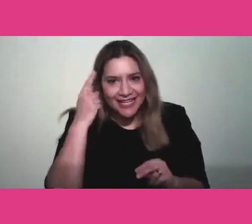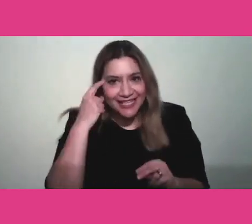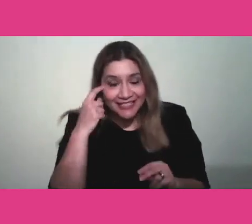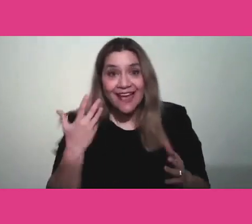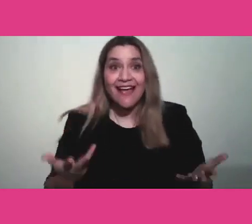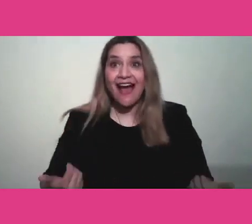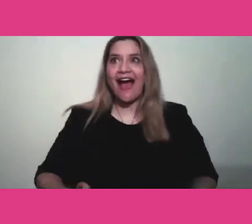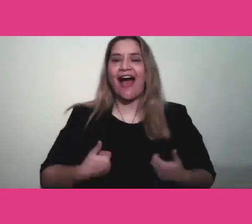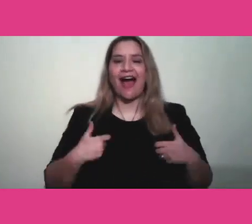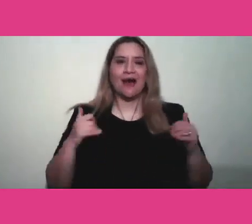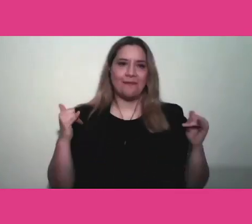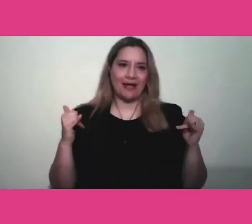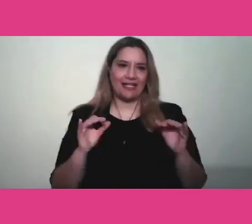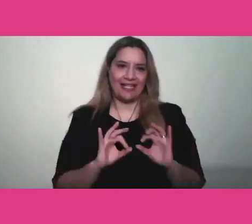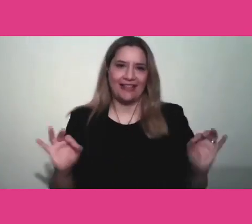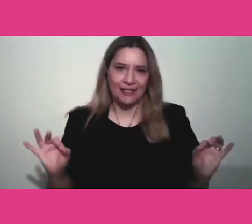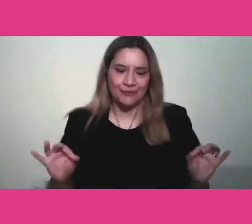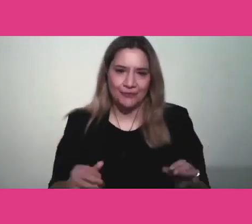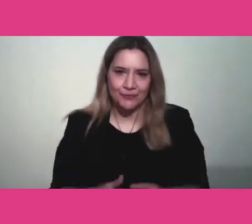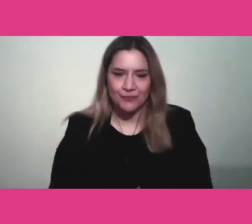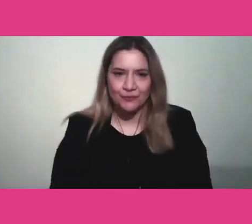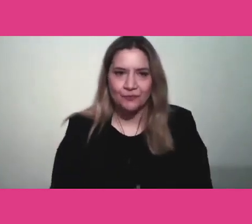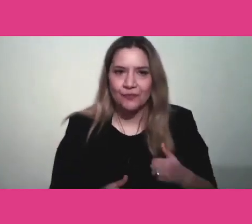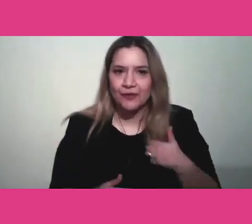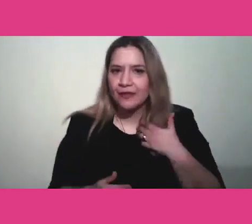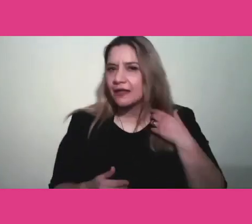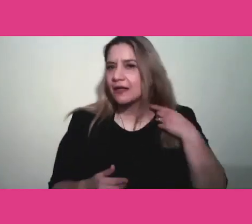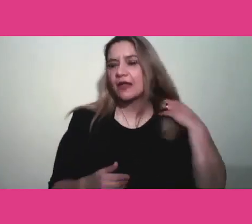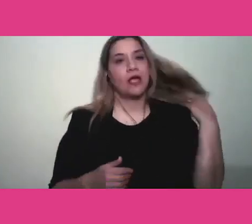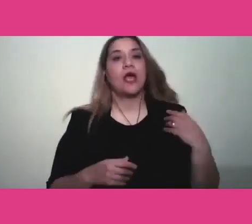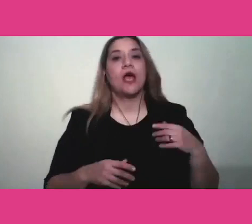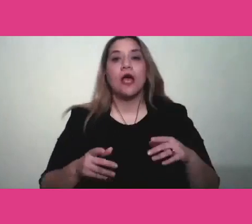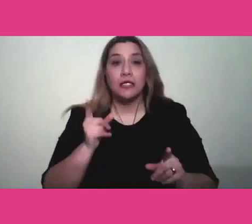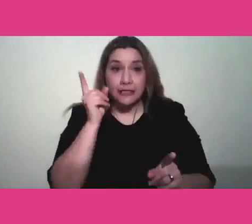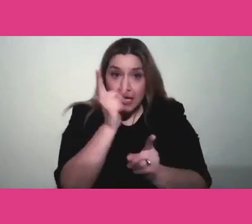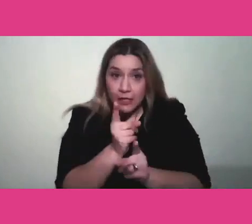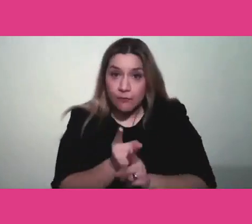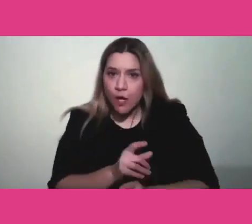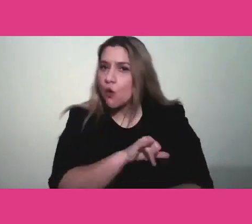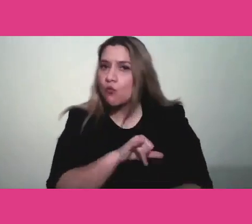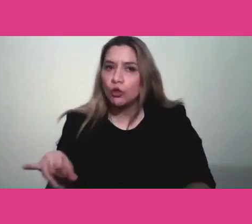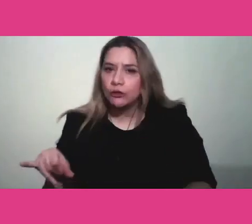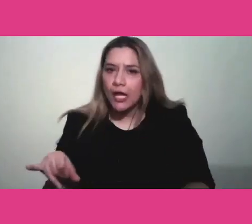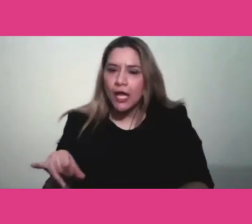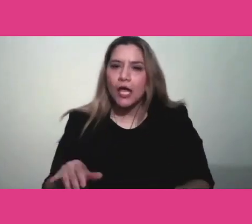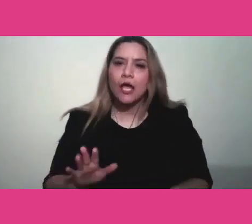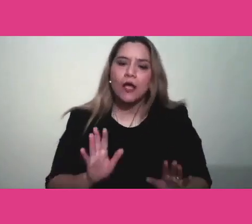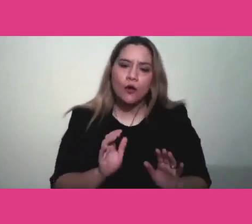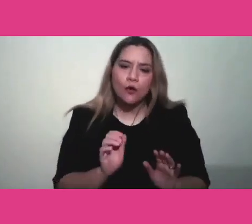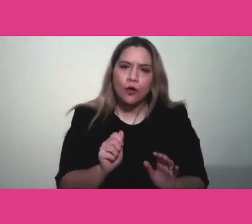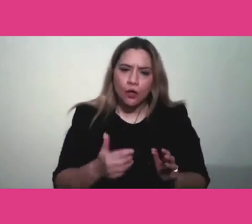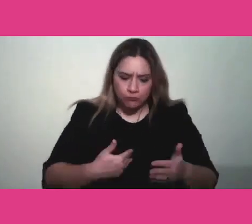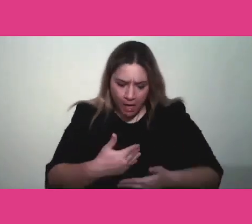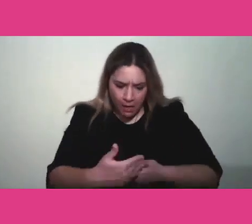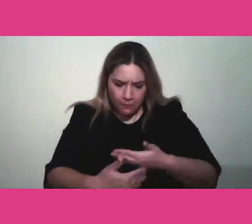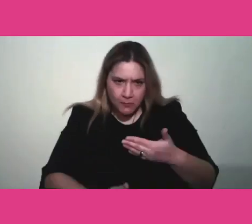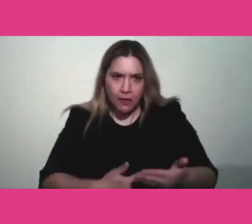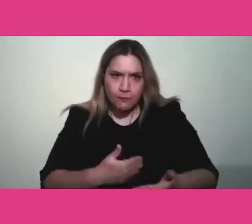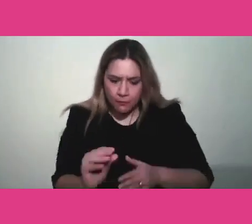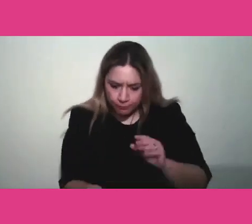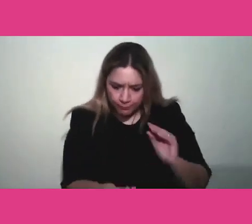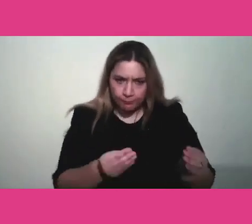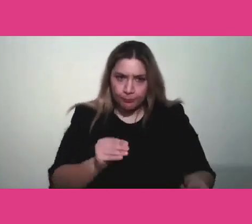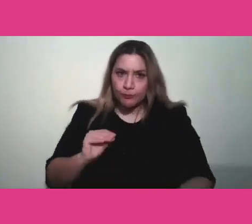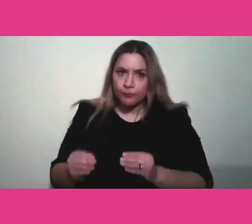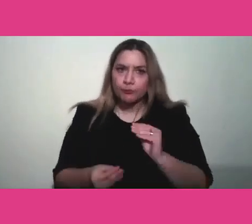έχει παιχνίδι. Το παιχνίδι ποτέ δεν είναι συγκεκριμένο. Αφήνουμε τα παιδιά να μας πάνε και να τα ακολουθήσουμε εμείς. Μπορεί